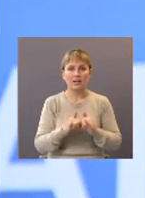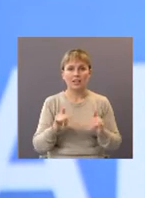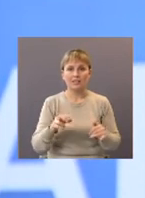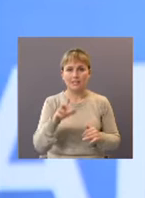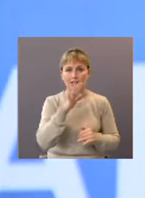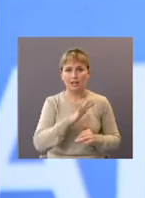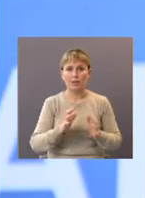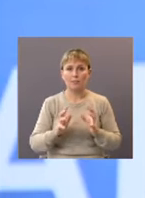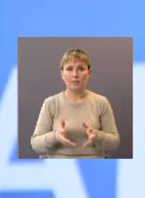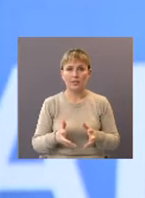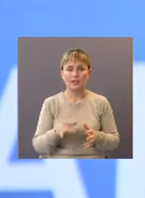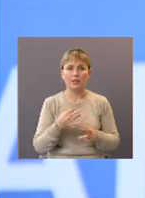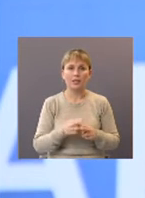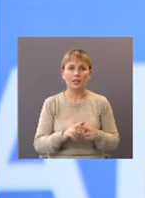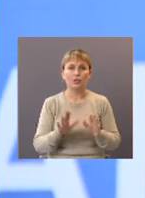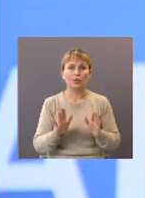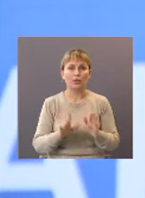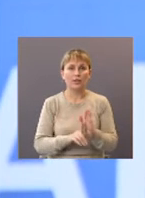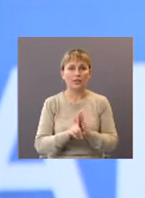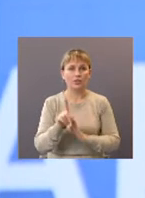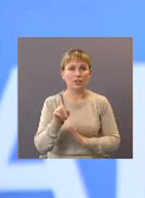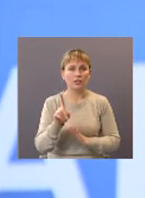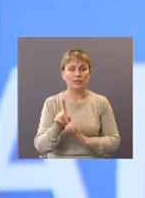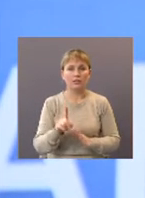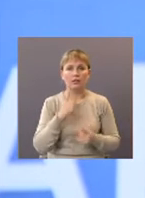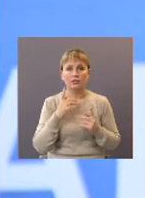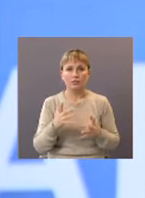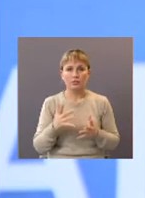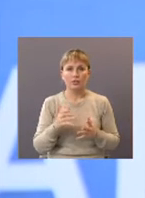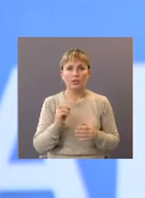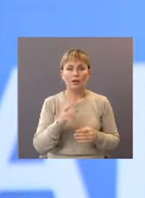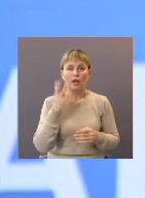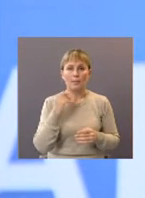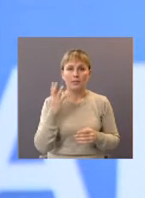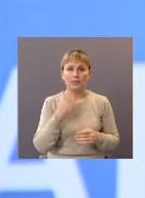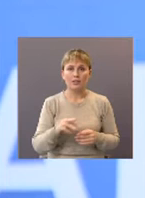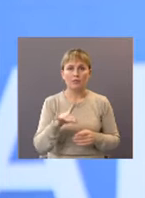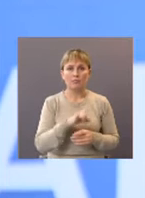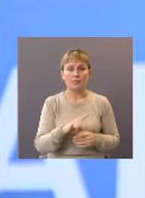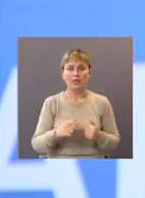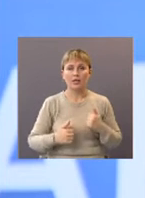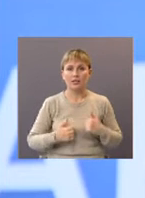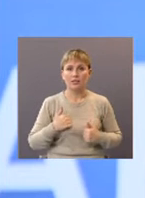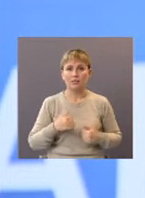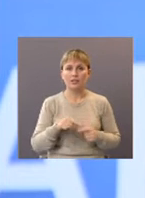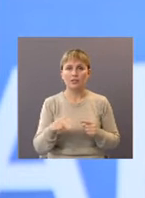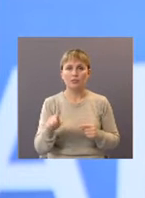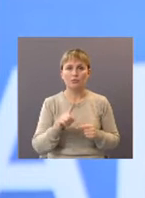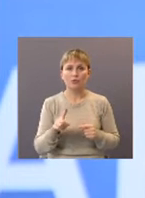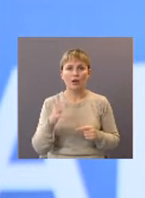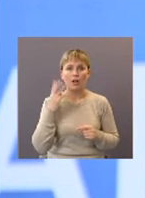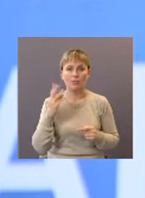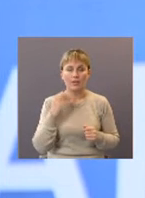стран мира. И это только начало. Конечно же, как алматинцы, мы особенно гордимся тем, что